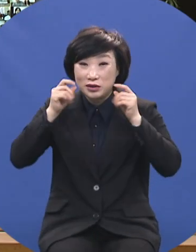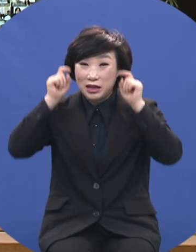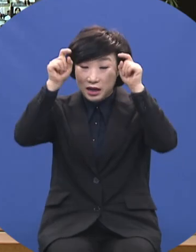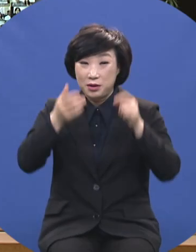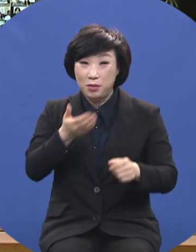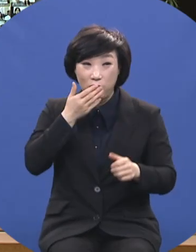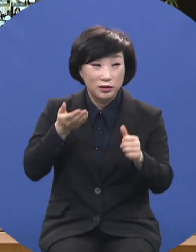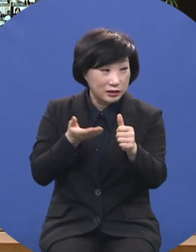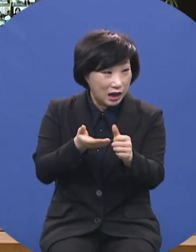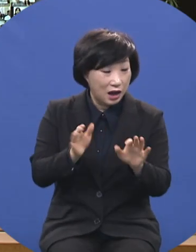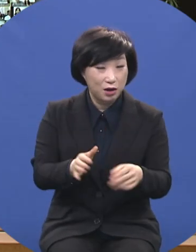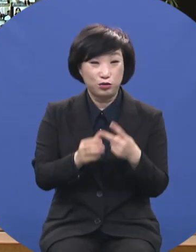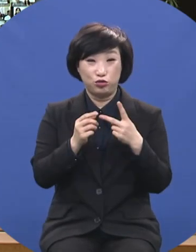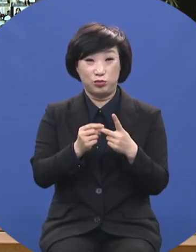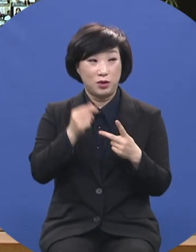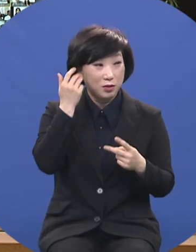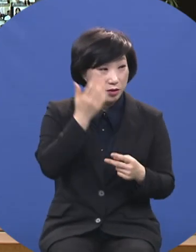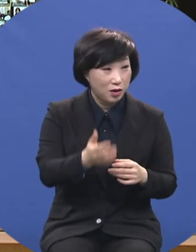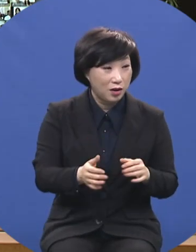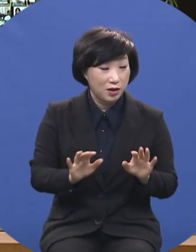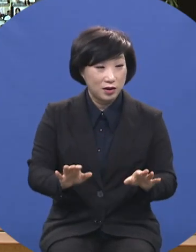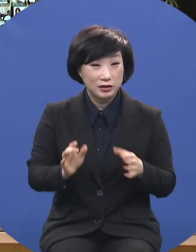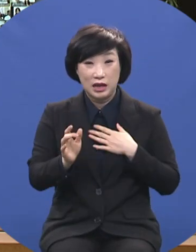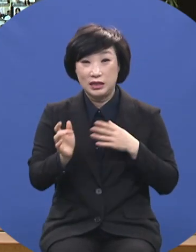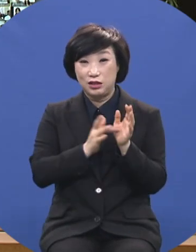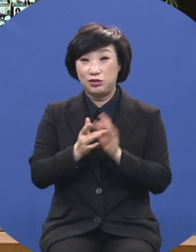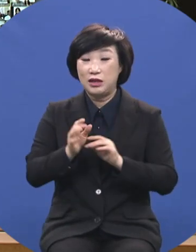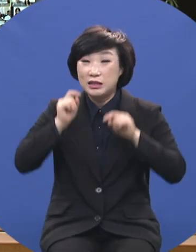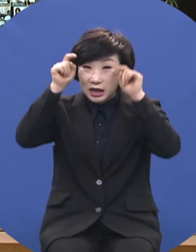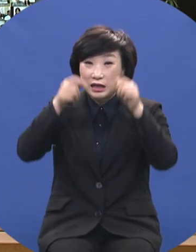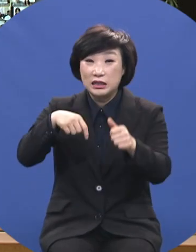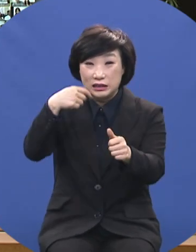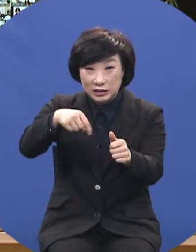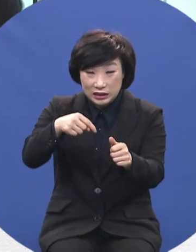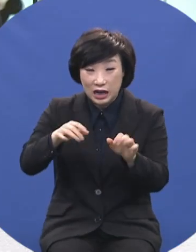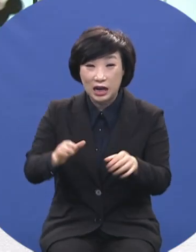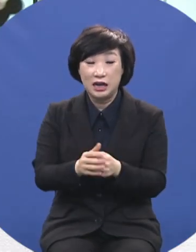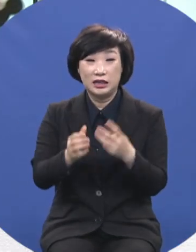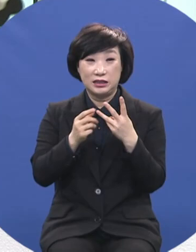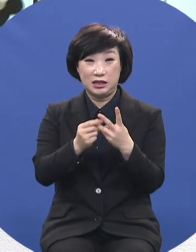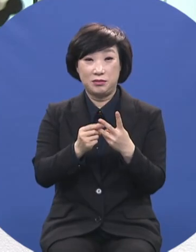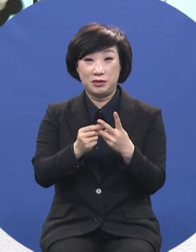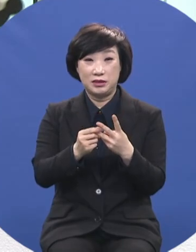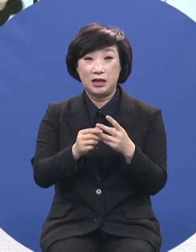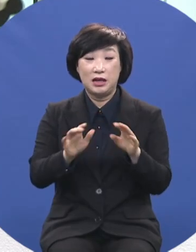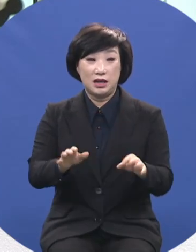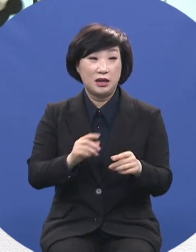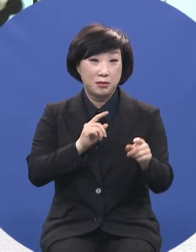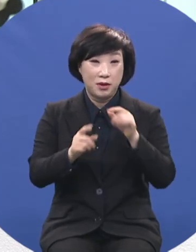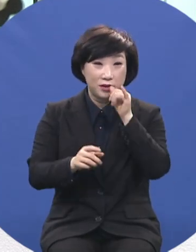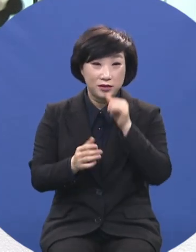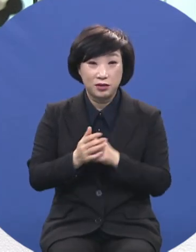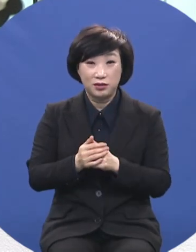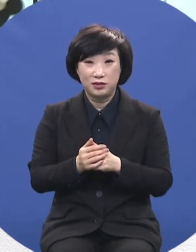두 번째 또 말씀하십니다. 내 양을 치라. 세 번째 또 말씀하십니다.